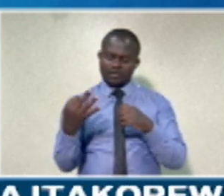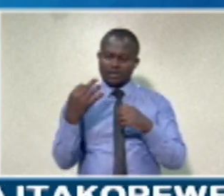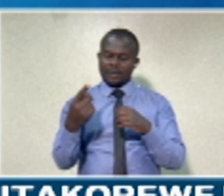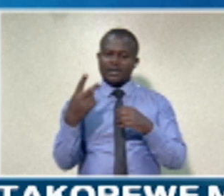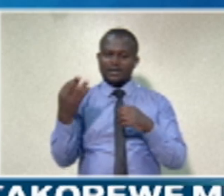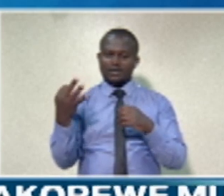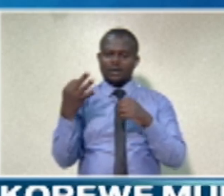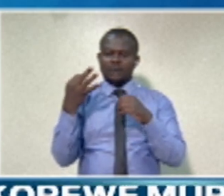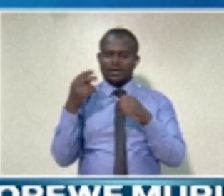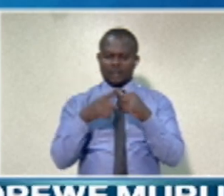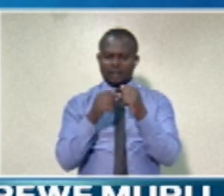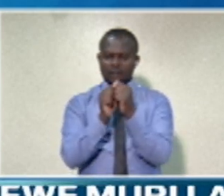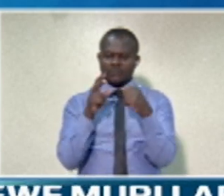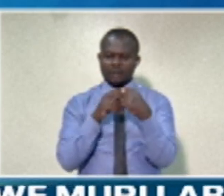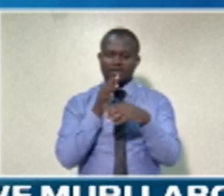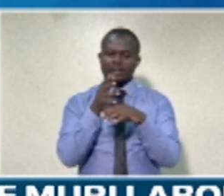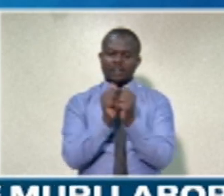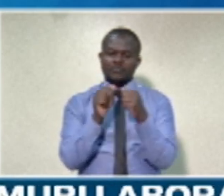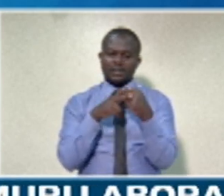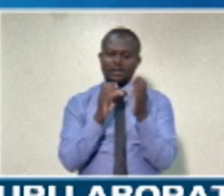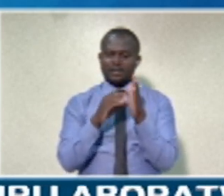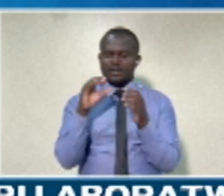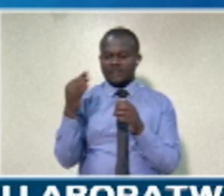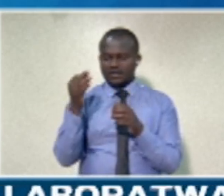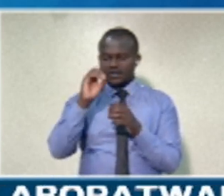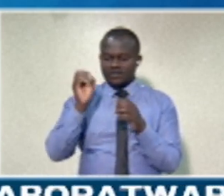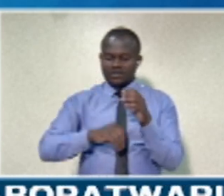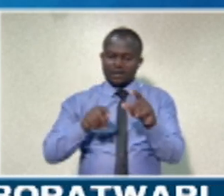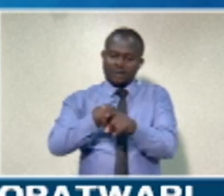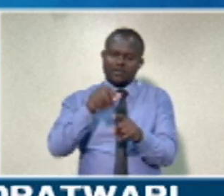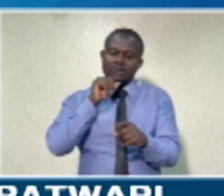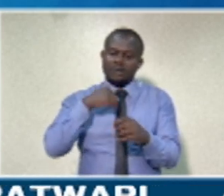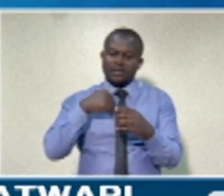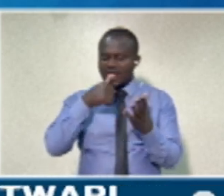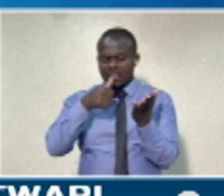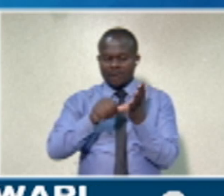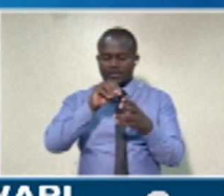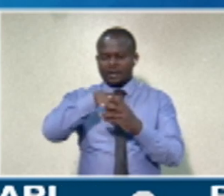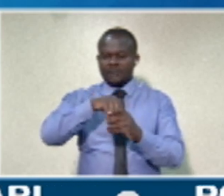23,617 bari mu myanya bangana na 17.3% nabo ntibafite amabaruwa